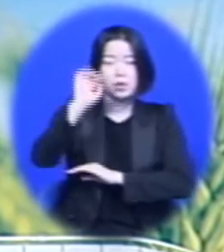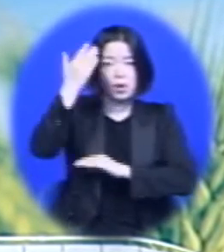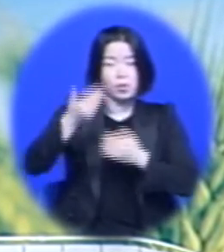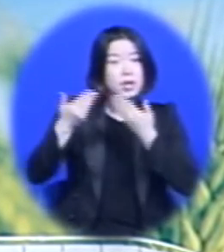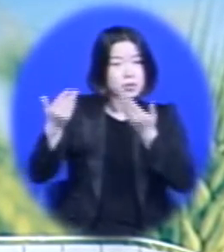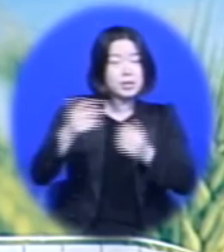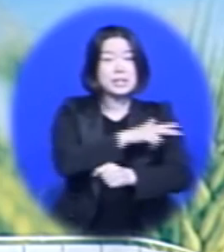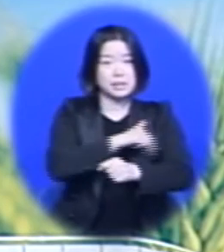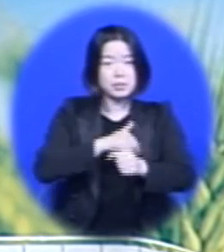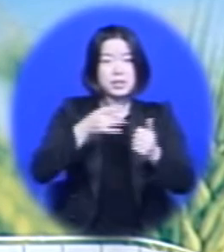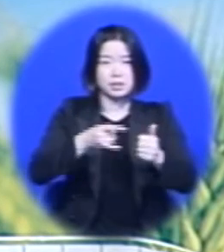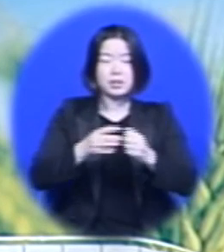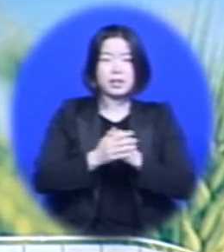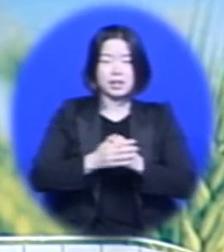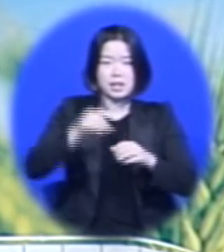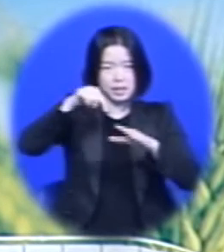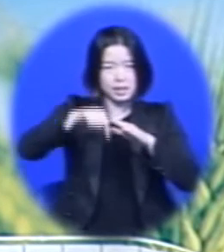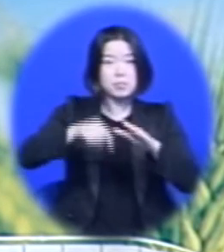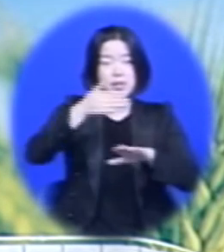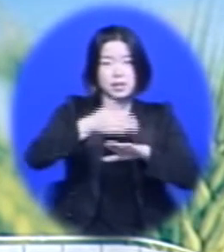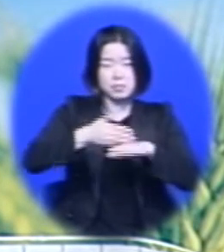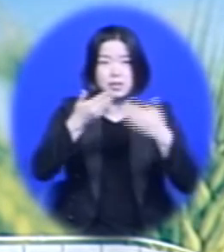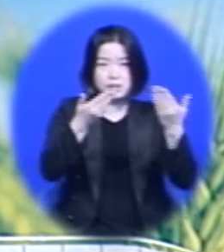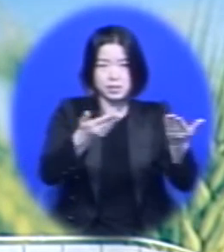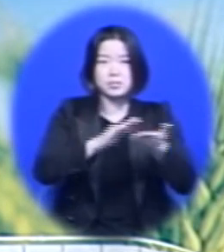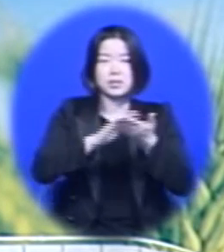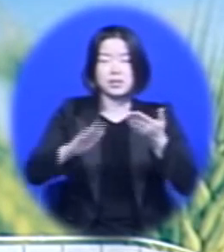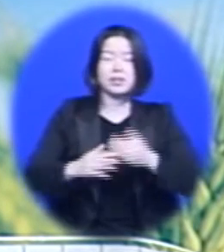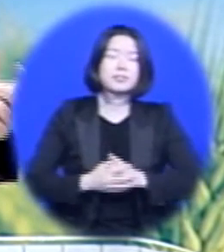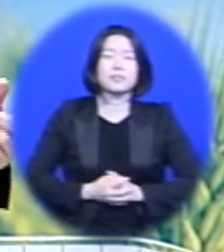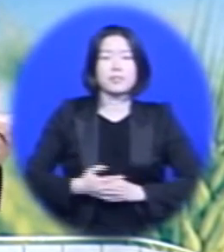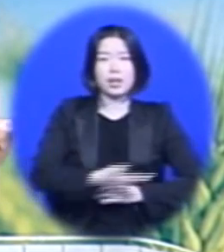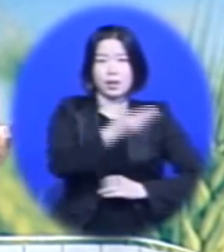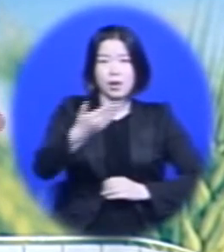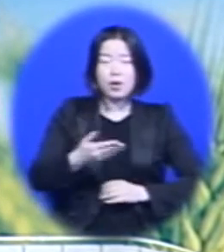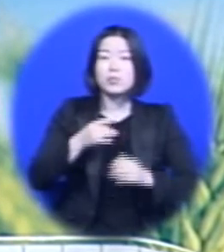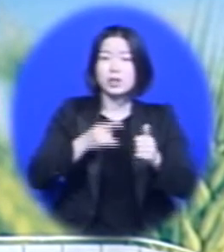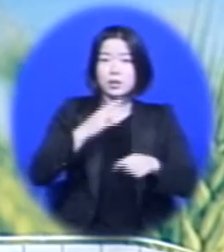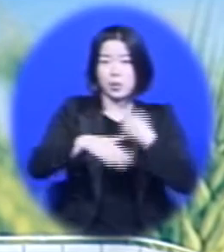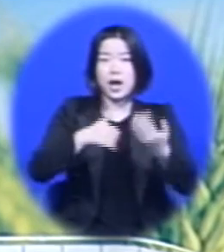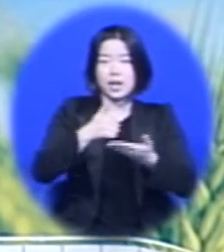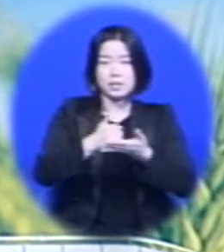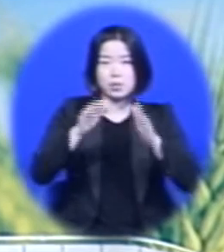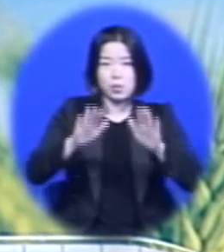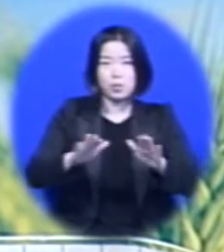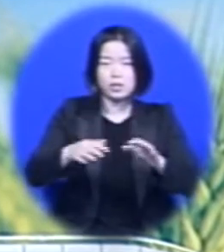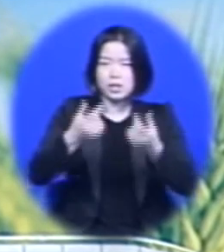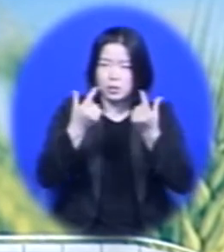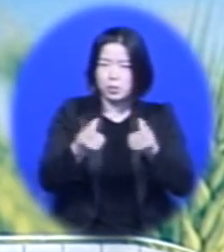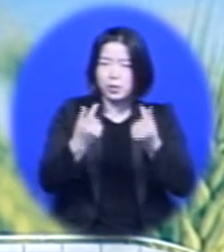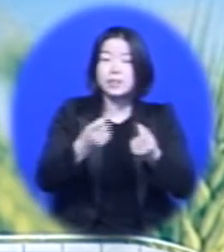우리 집사님께 깊은 감사를 드립니다. 여러분들에게도 하나님은 오늘